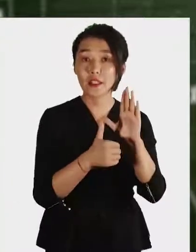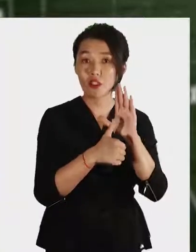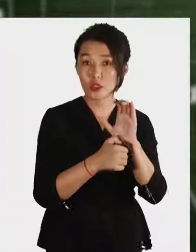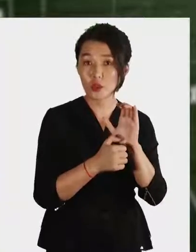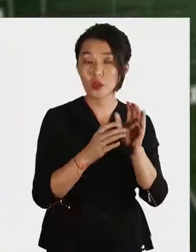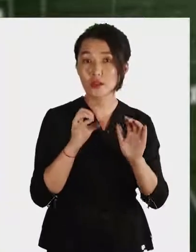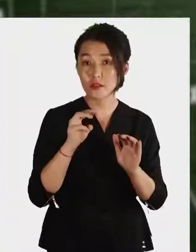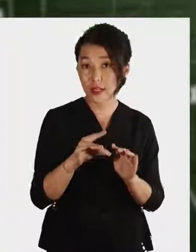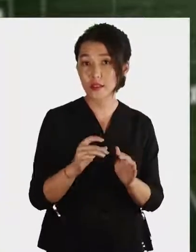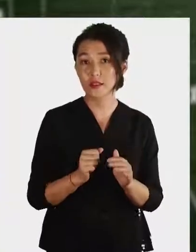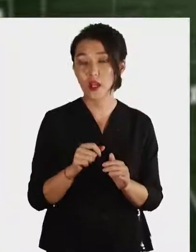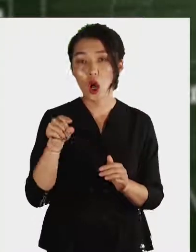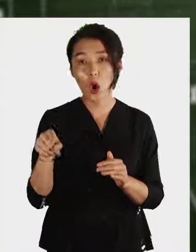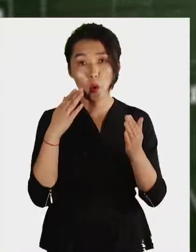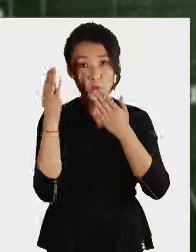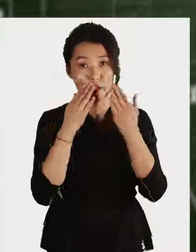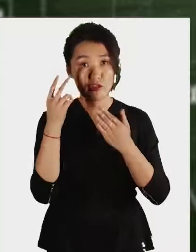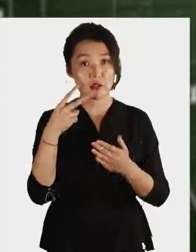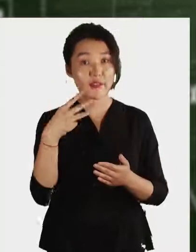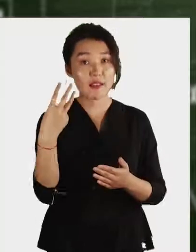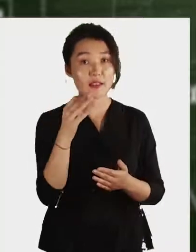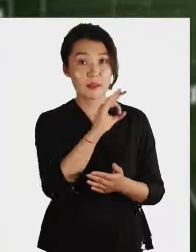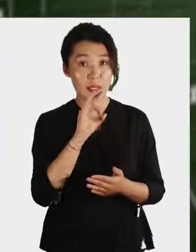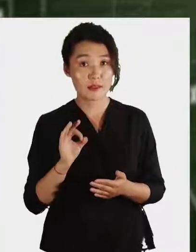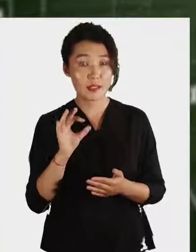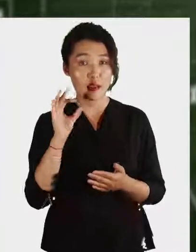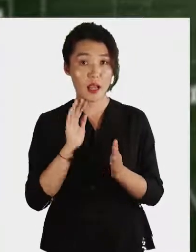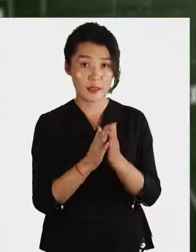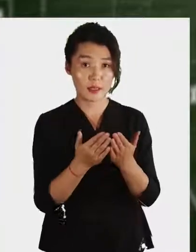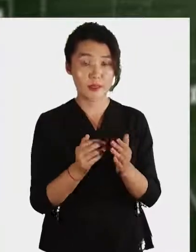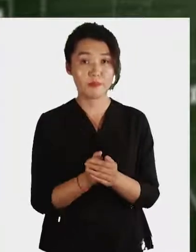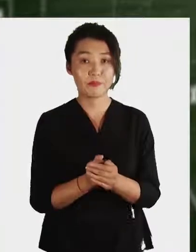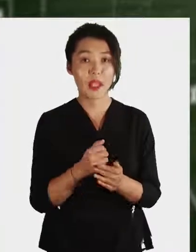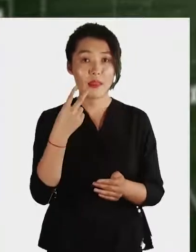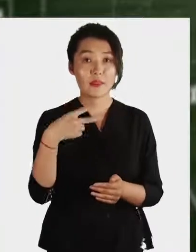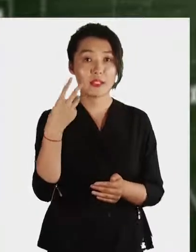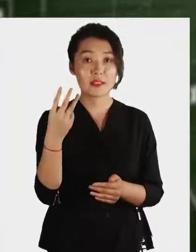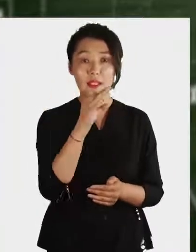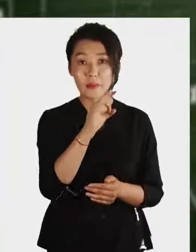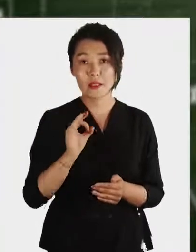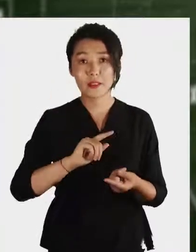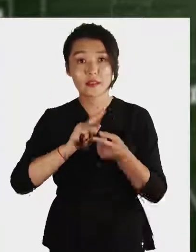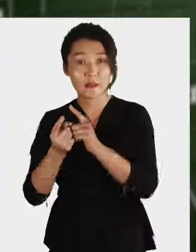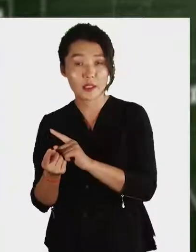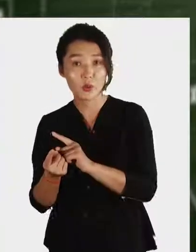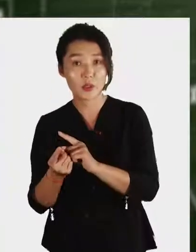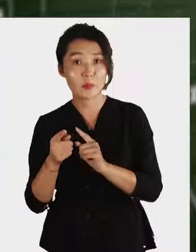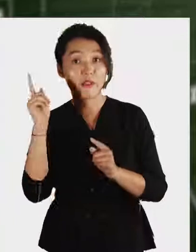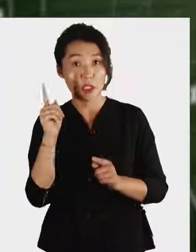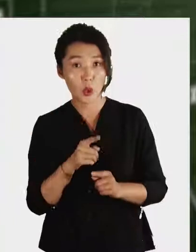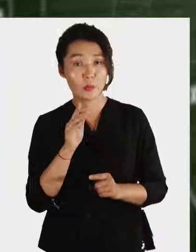страниц. Он прочитал 23% от книги. 23% переводим в десятичную дробь.